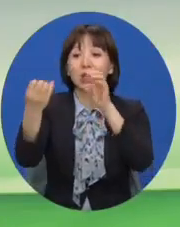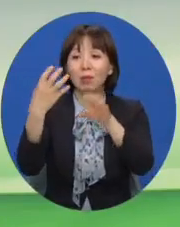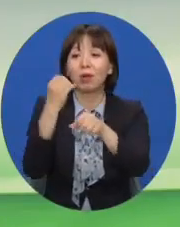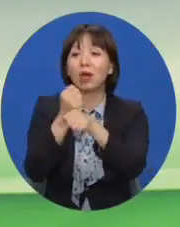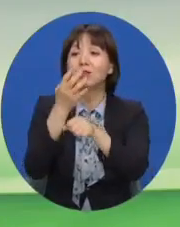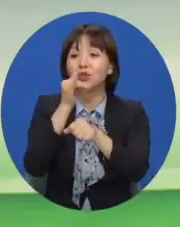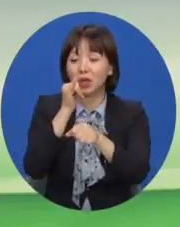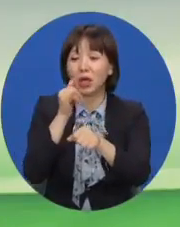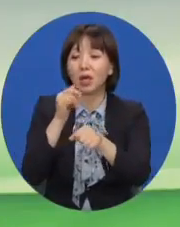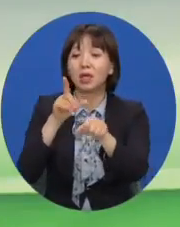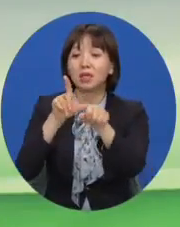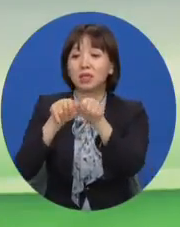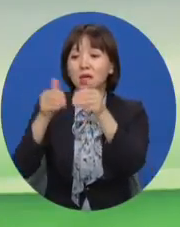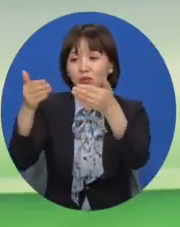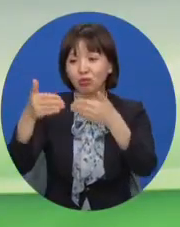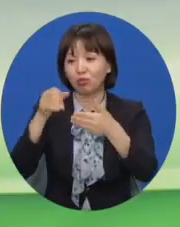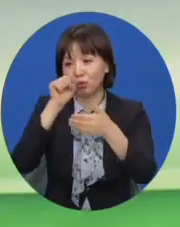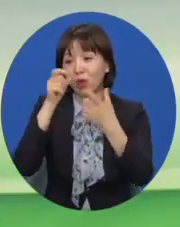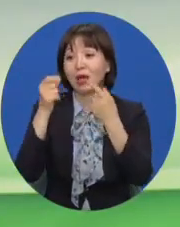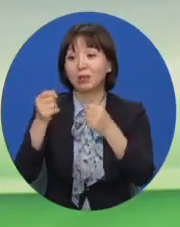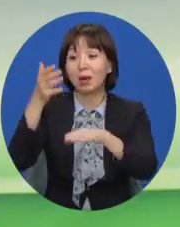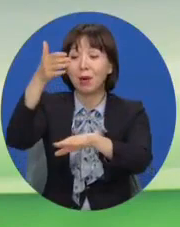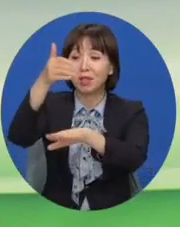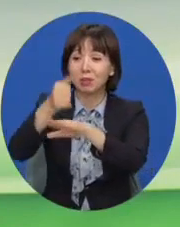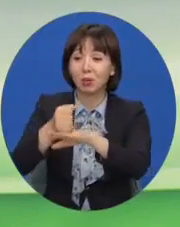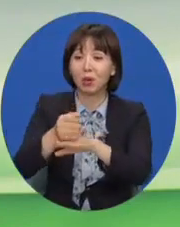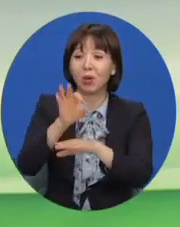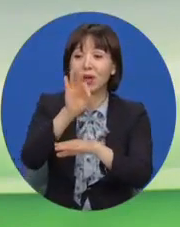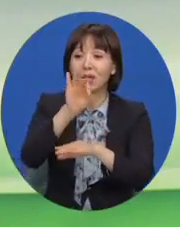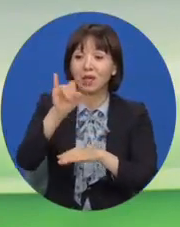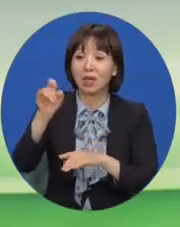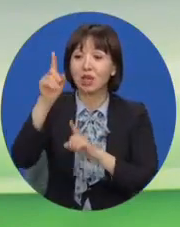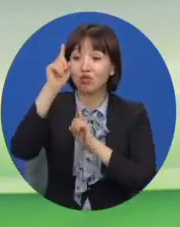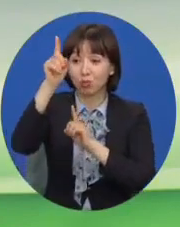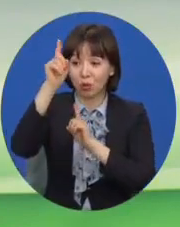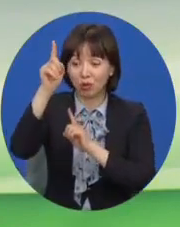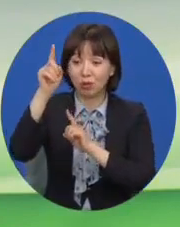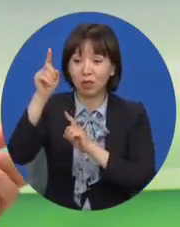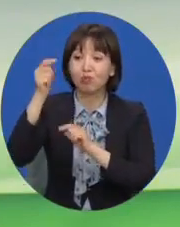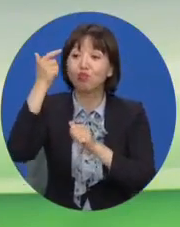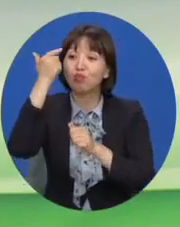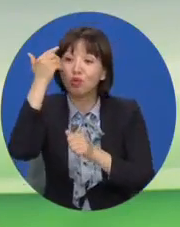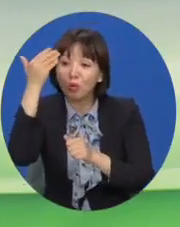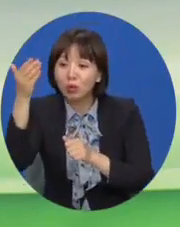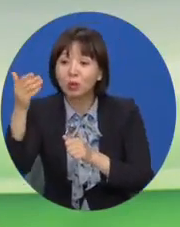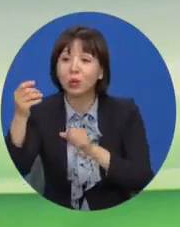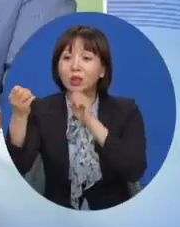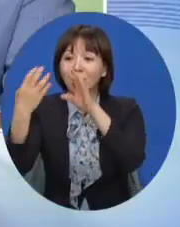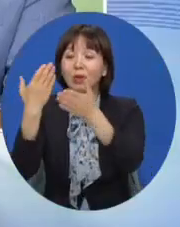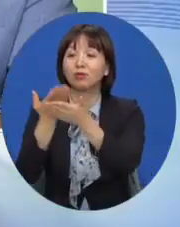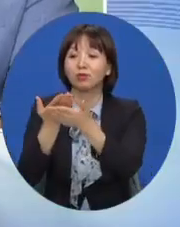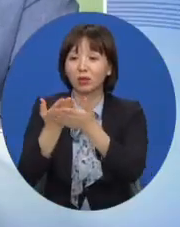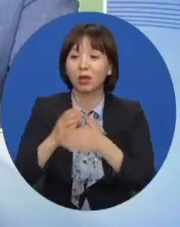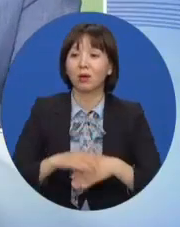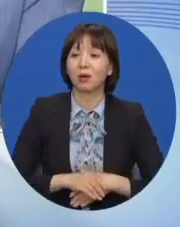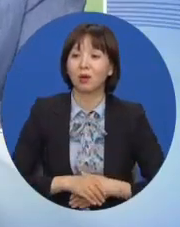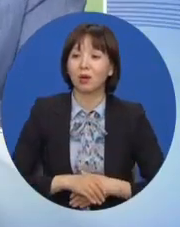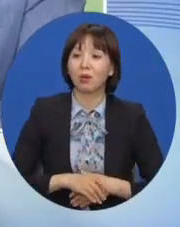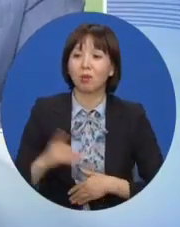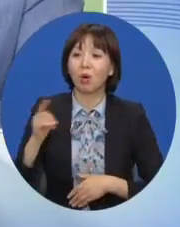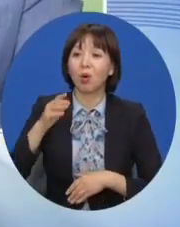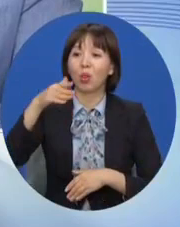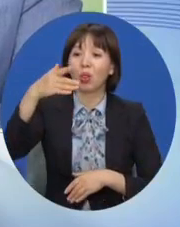수 있도록 또 시간을 주시면 좋겠습니다. 이제 마지막으로 이근규 후보께서 질의해 주시고 답변해 주시죠. 예, 뭐